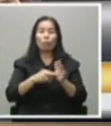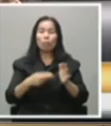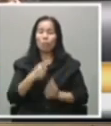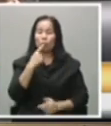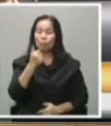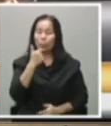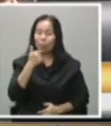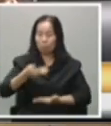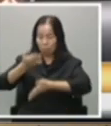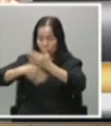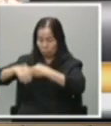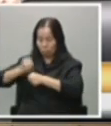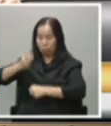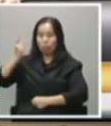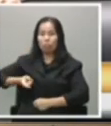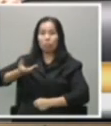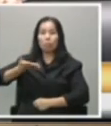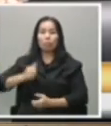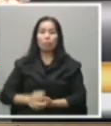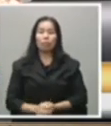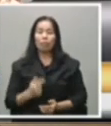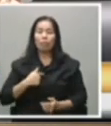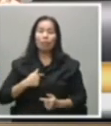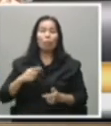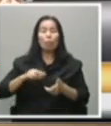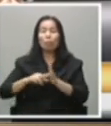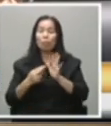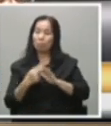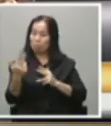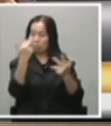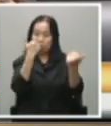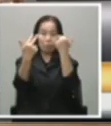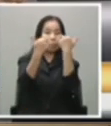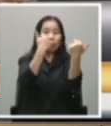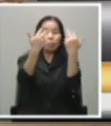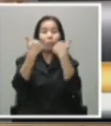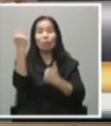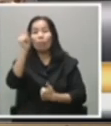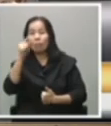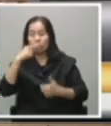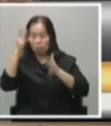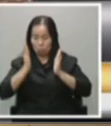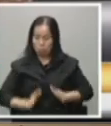ถือศีลครับท่านประธานชอบแสดงตัวให้คนอื่นเห็นว่าเป็นค